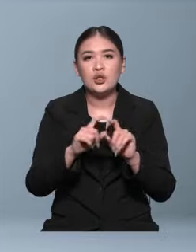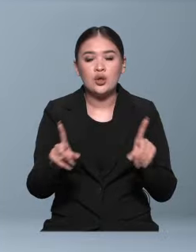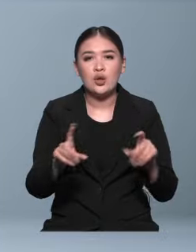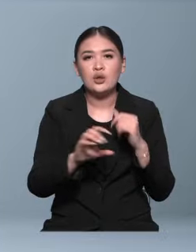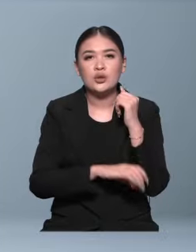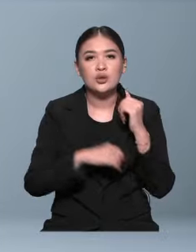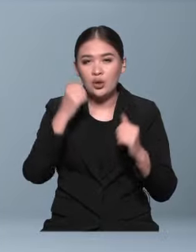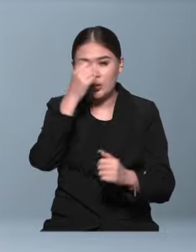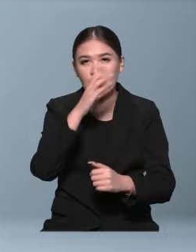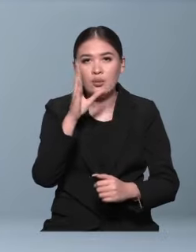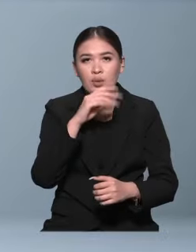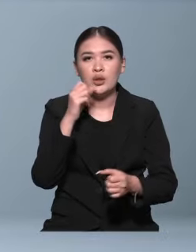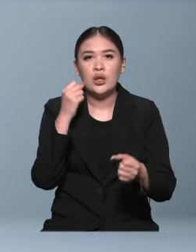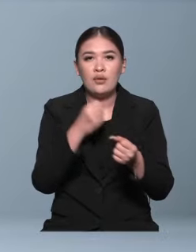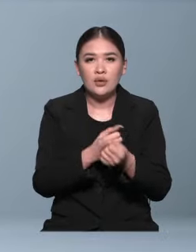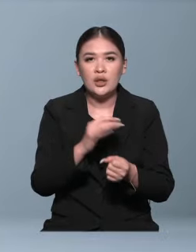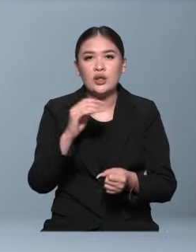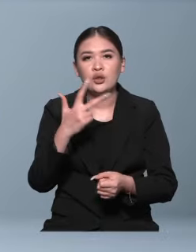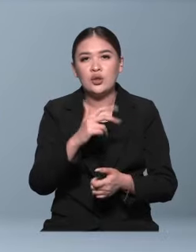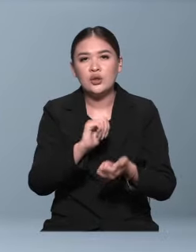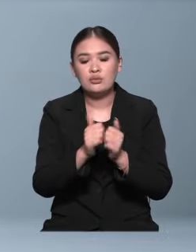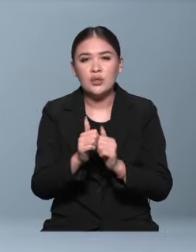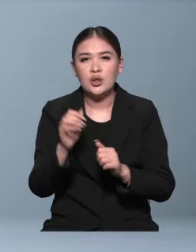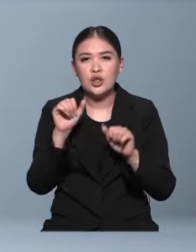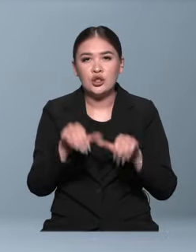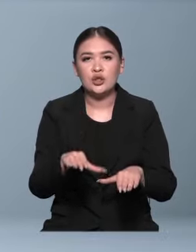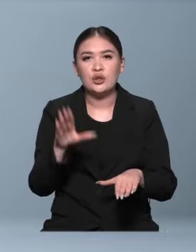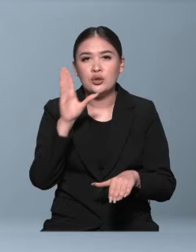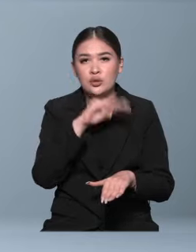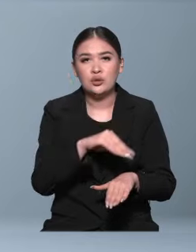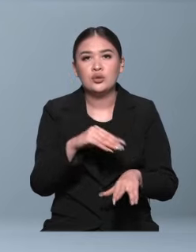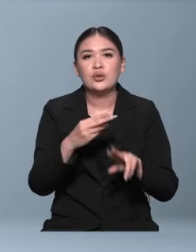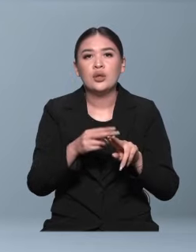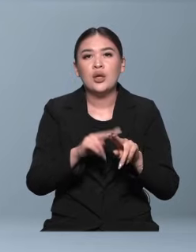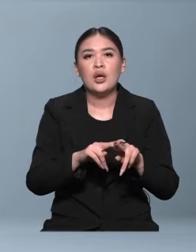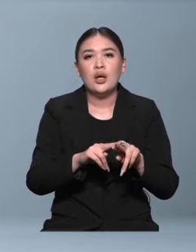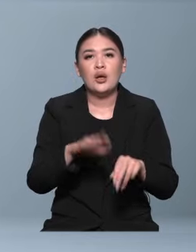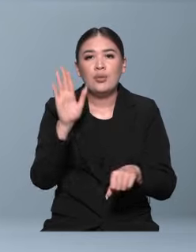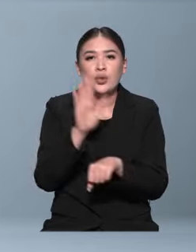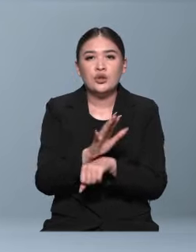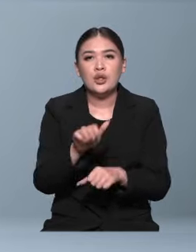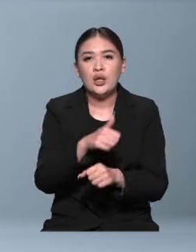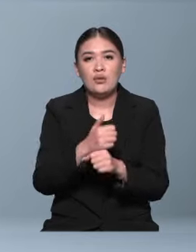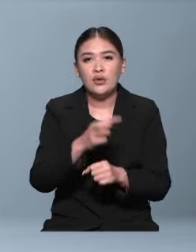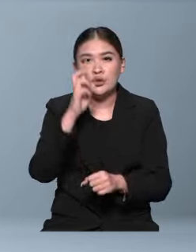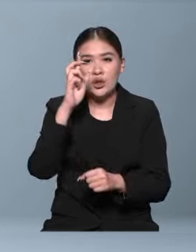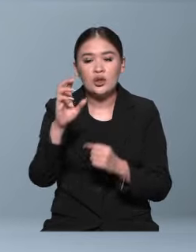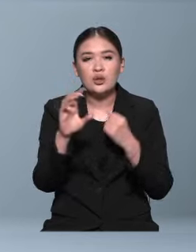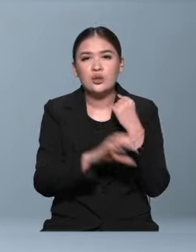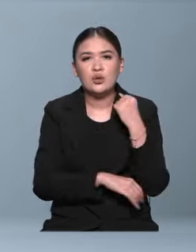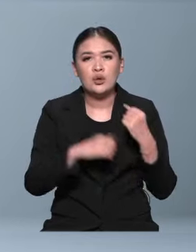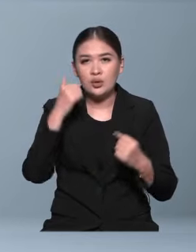решить проблему аварийных и трехсменных школ. Кроме того, в рамках исполнения поручений главы государства до конца